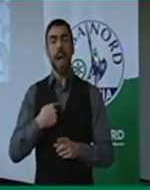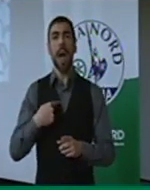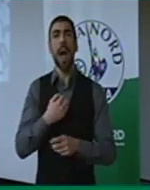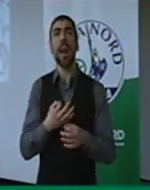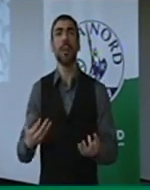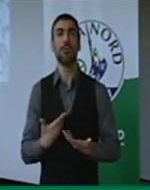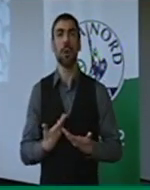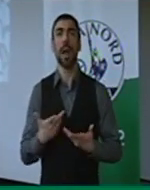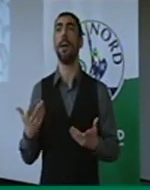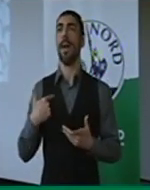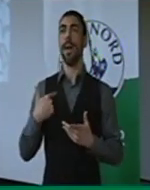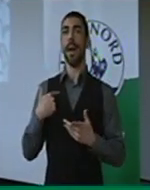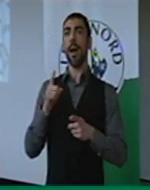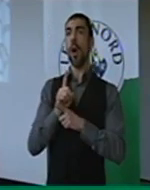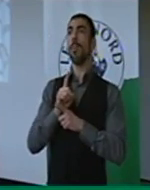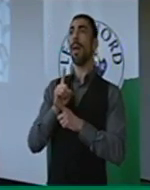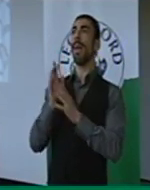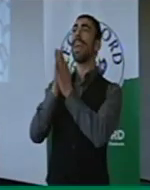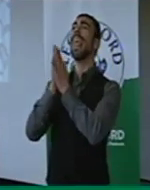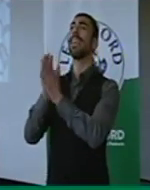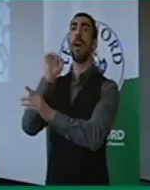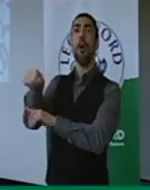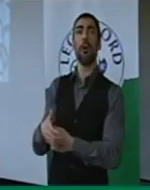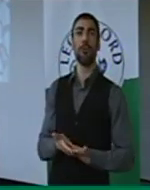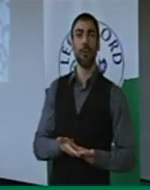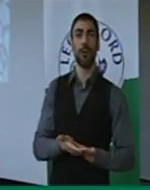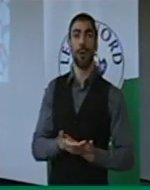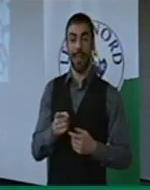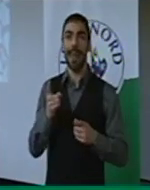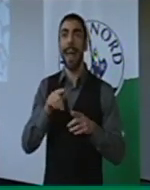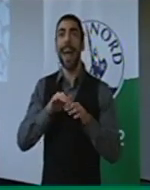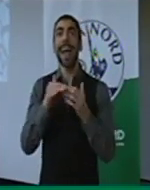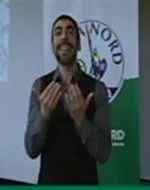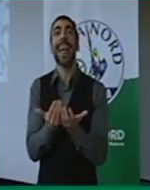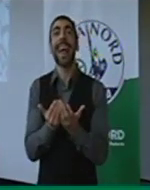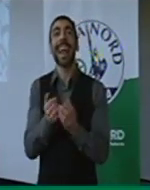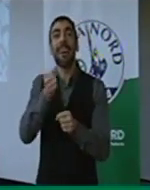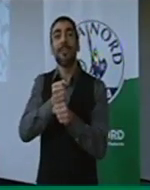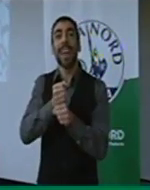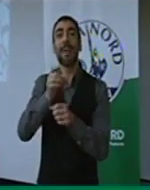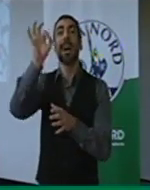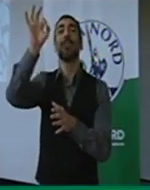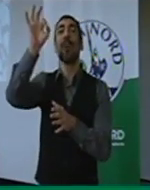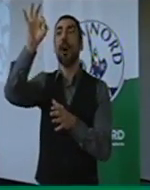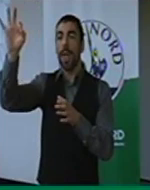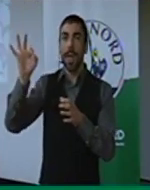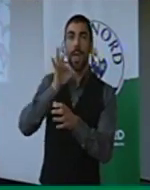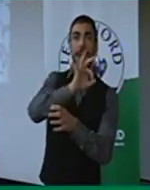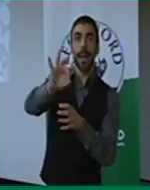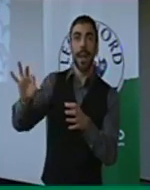no siamo eretici la terra è ferma e del sole che gira intorno alla terra